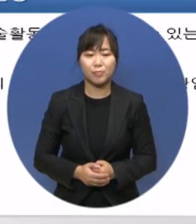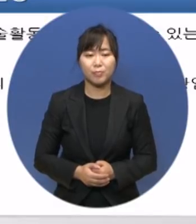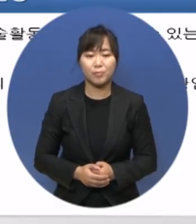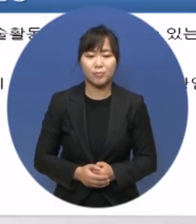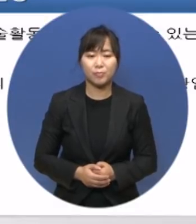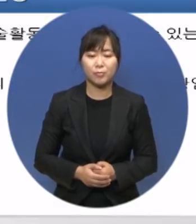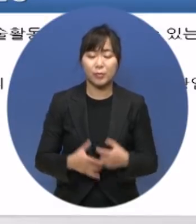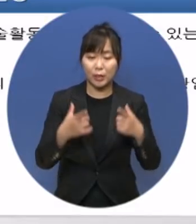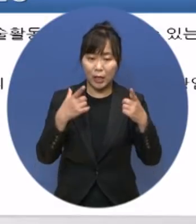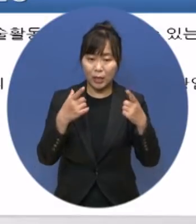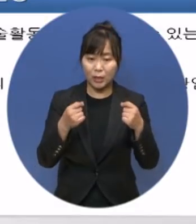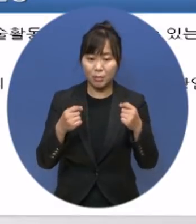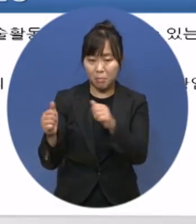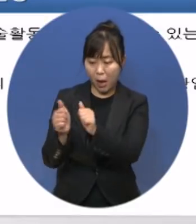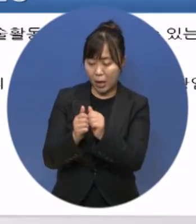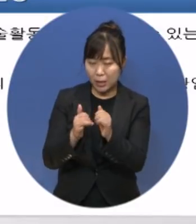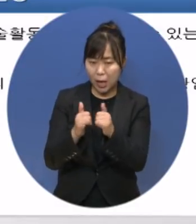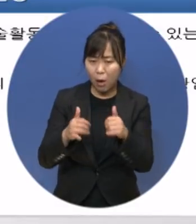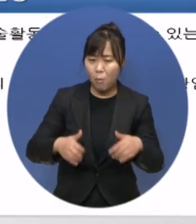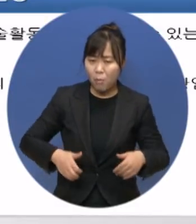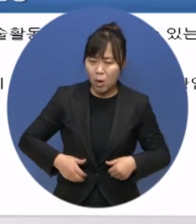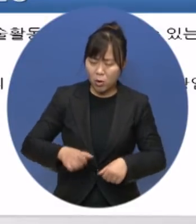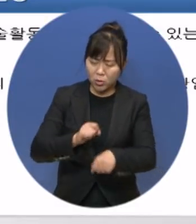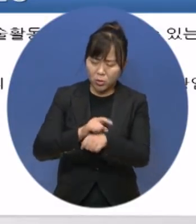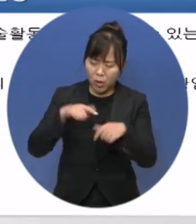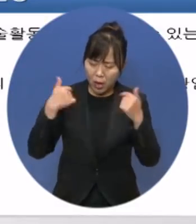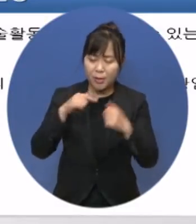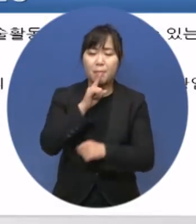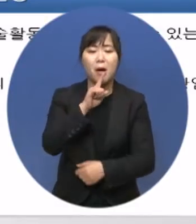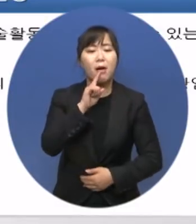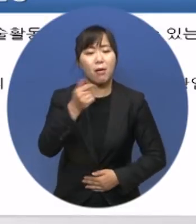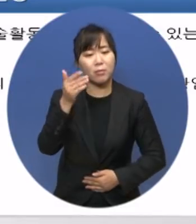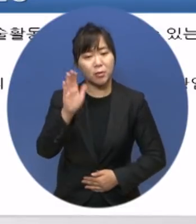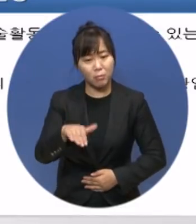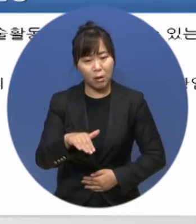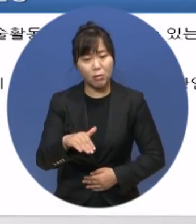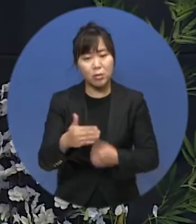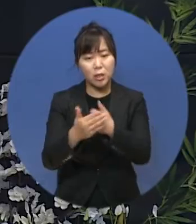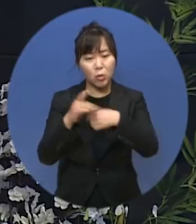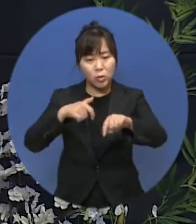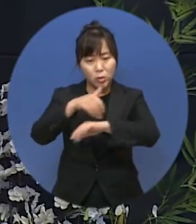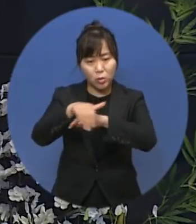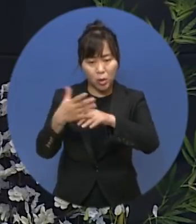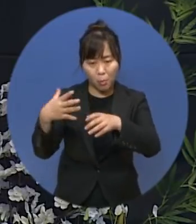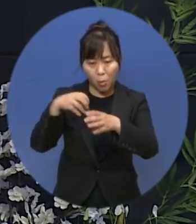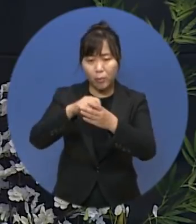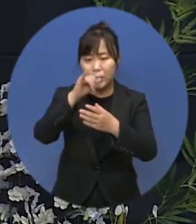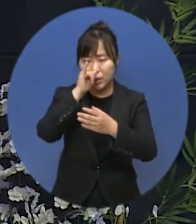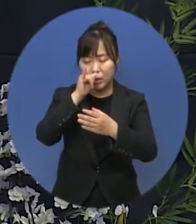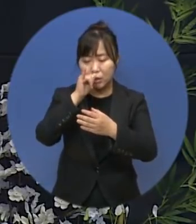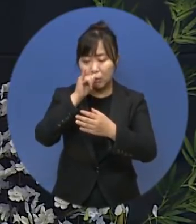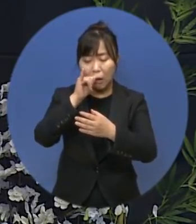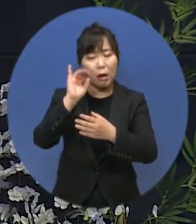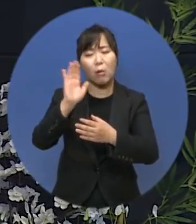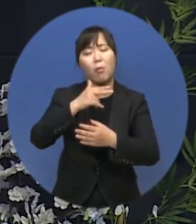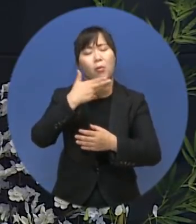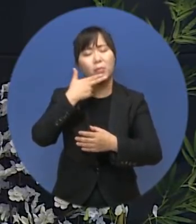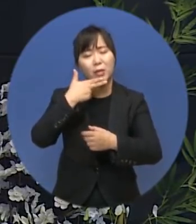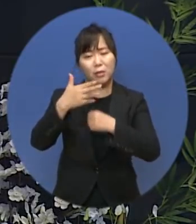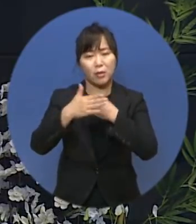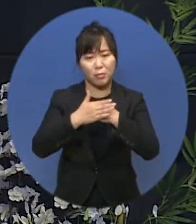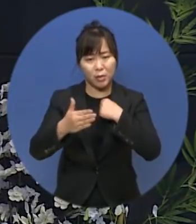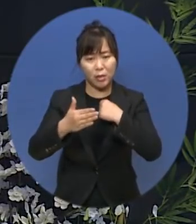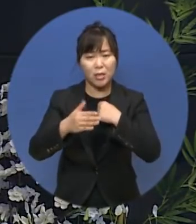이러한 매개자들은 필요성은 굉장히 강조되고 있습니다. 그렇지만은 지원 정책이 포함되고 있지 않고 있기